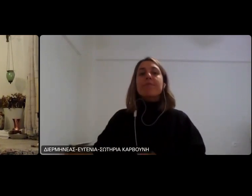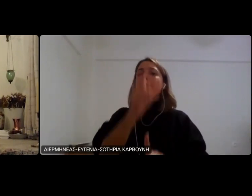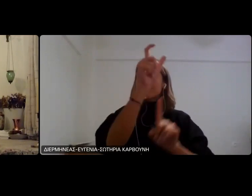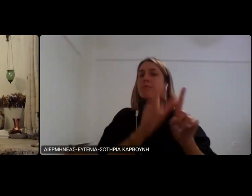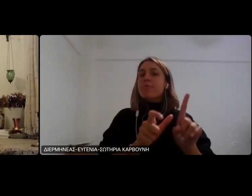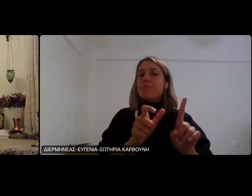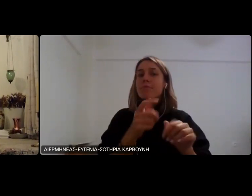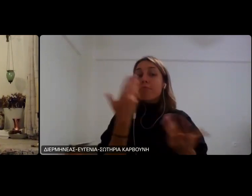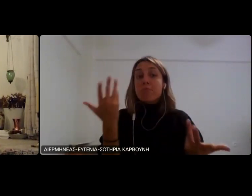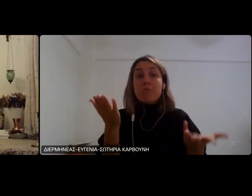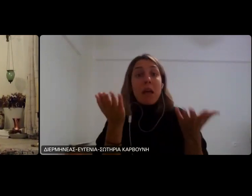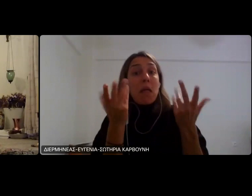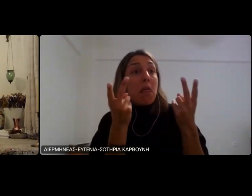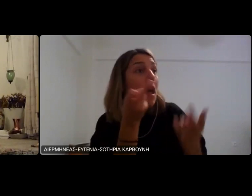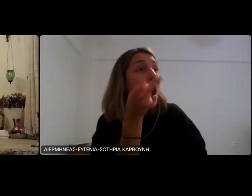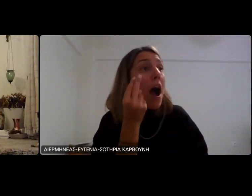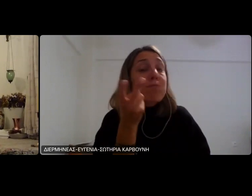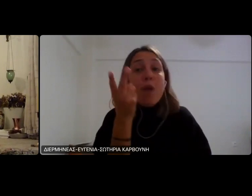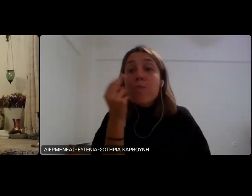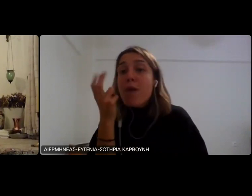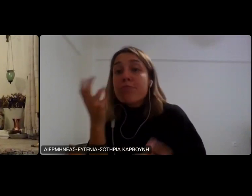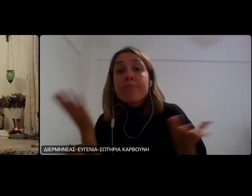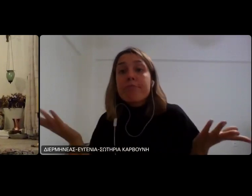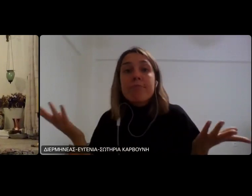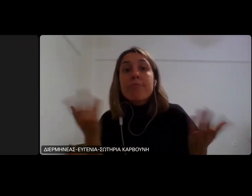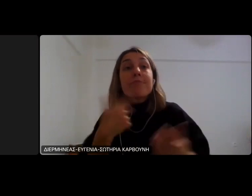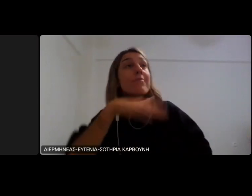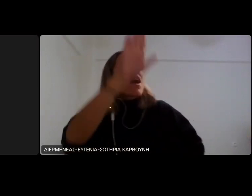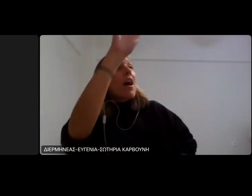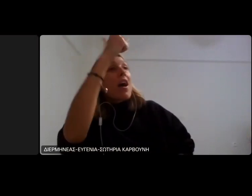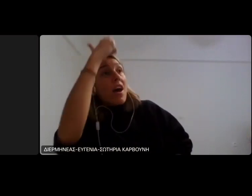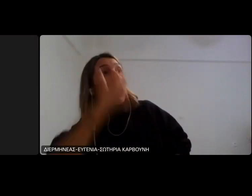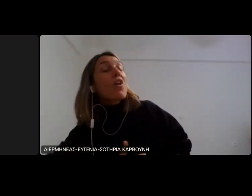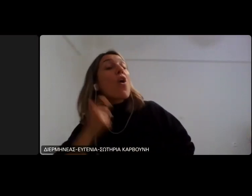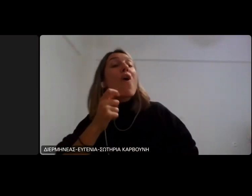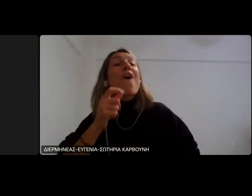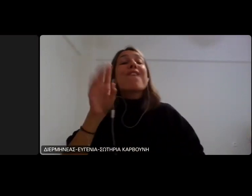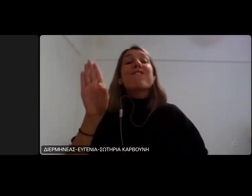Κοιτάζω. Δεν βλέπω κάποιο χεράκι. Να πω κάτι εγώ, κύριε Σημανίου.